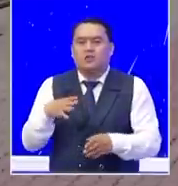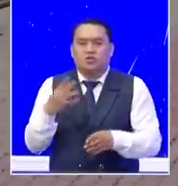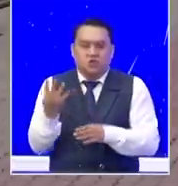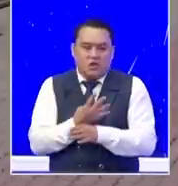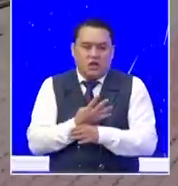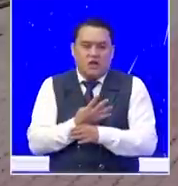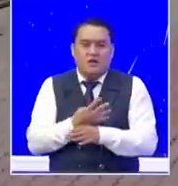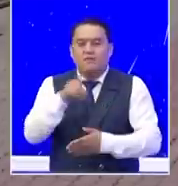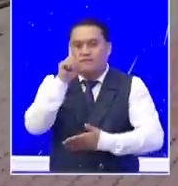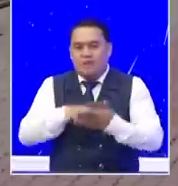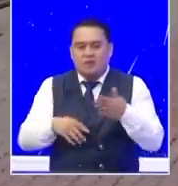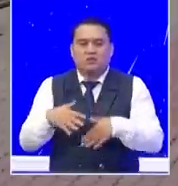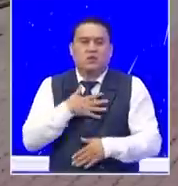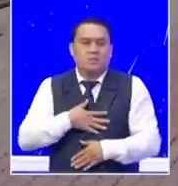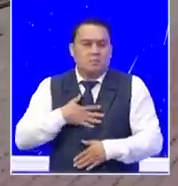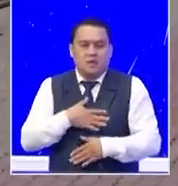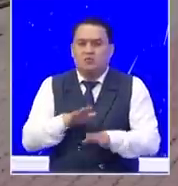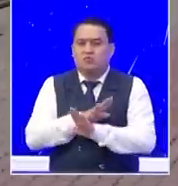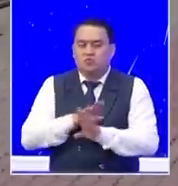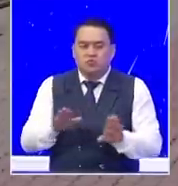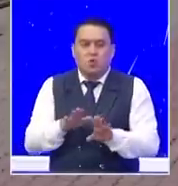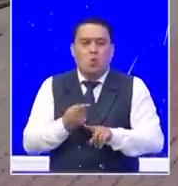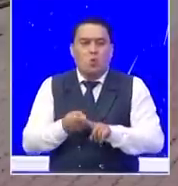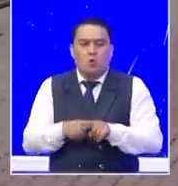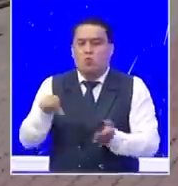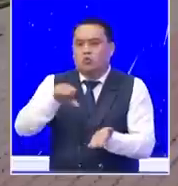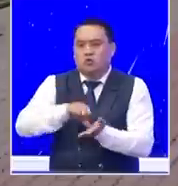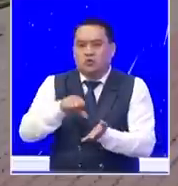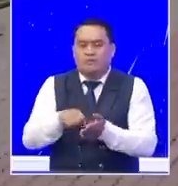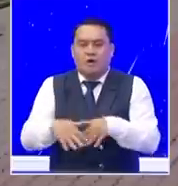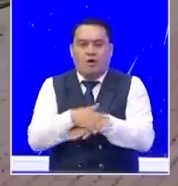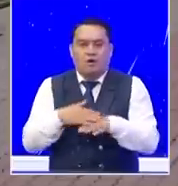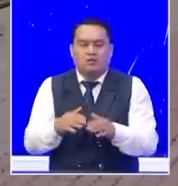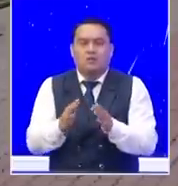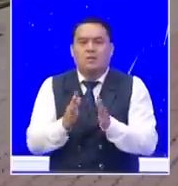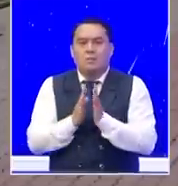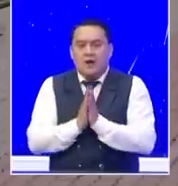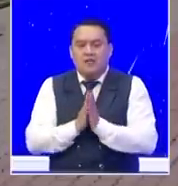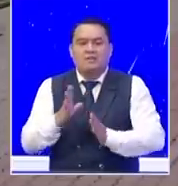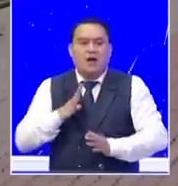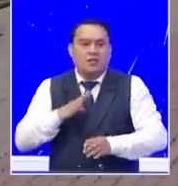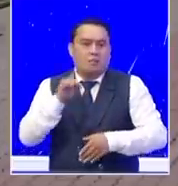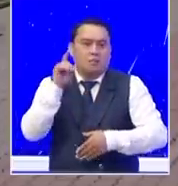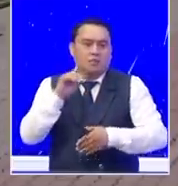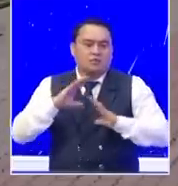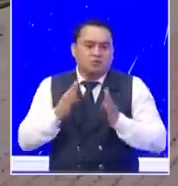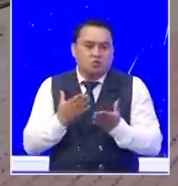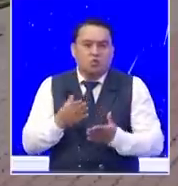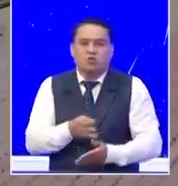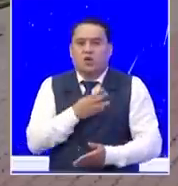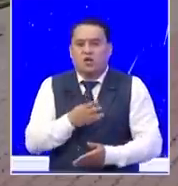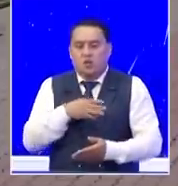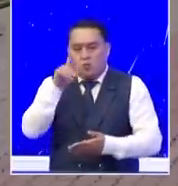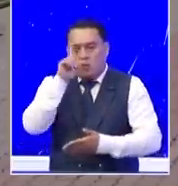четыре. Прошу верующих не беспокоиться из-за того, что не приняли участие в коллективной молитве. Ведь это произошло не по собственному